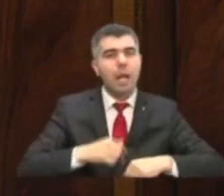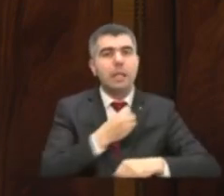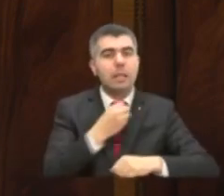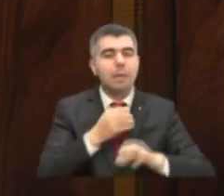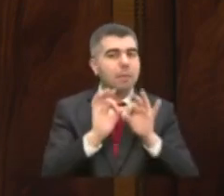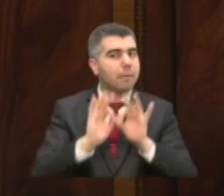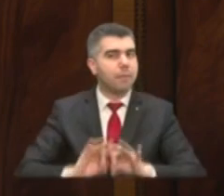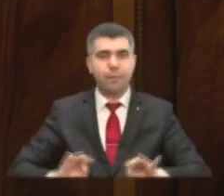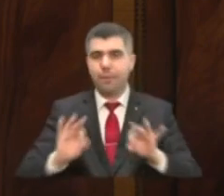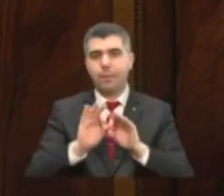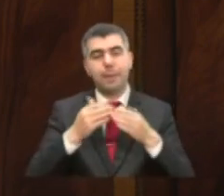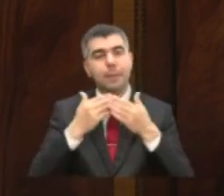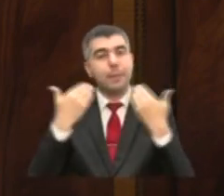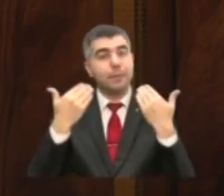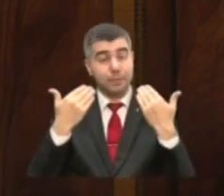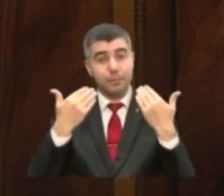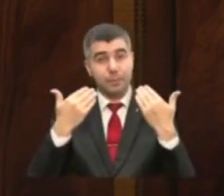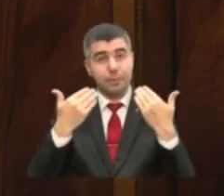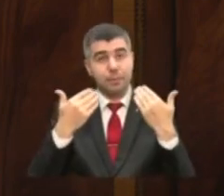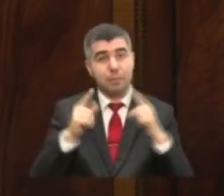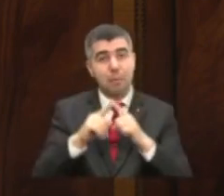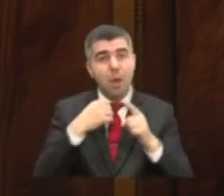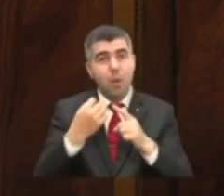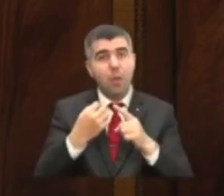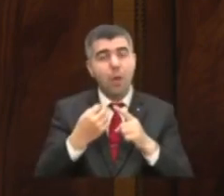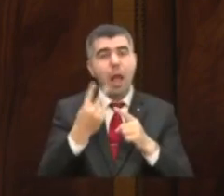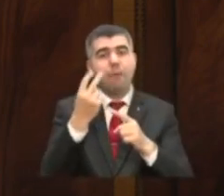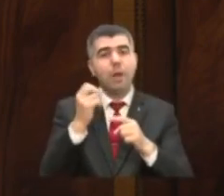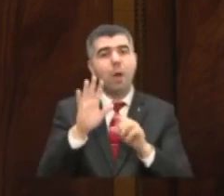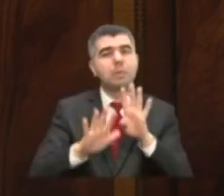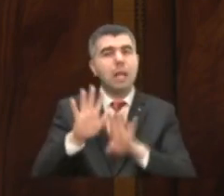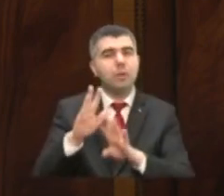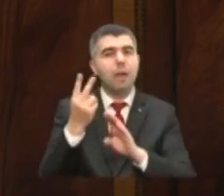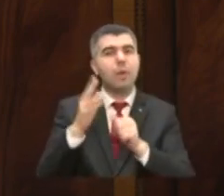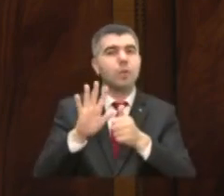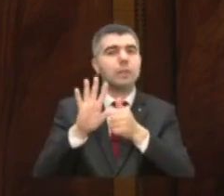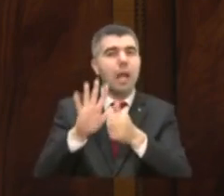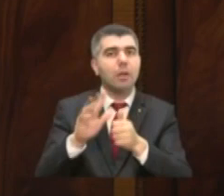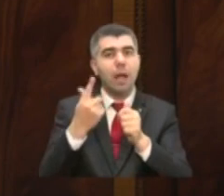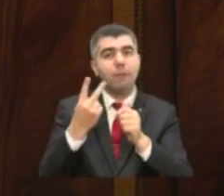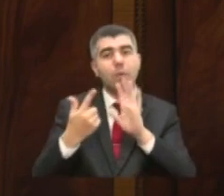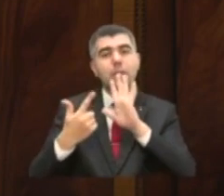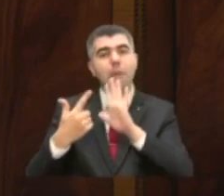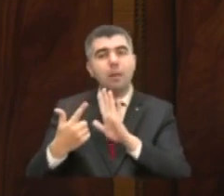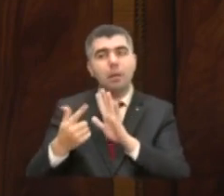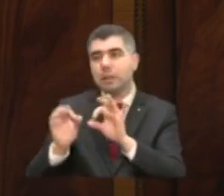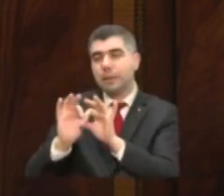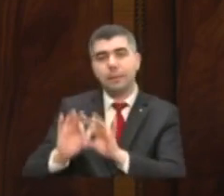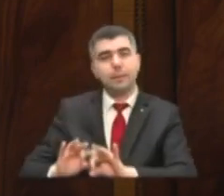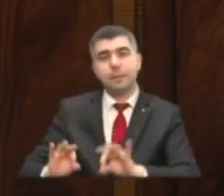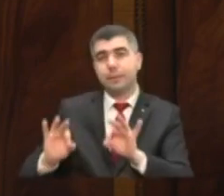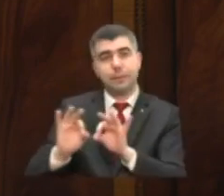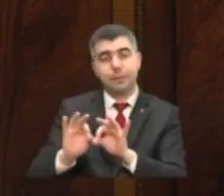السنوات، ومره واحده كيجيبوا واحد الكاميون كيجيبوا 2015 2016 2017. ما يمكنش حتى لهذوك